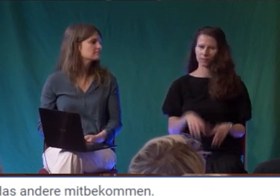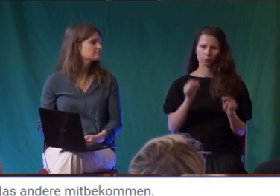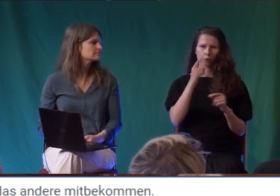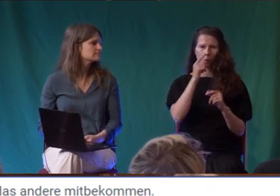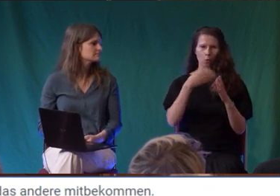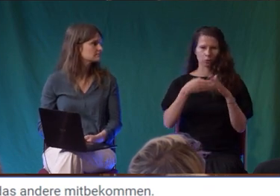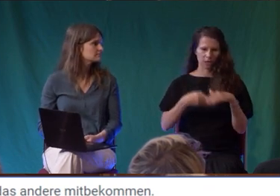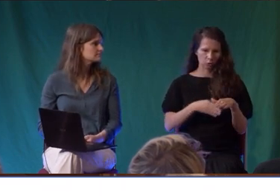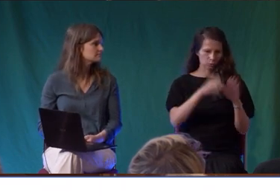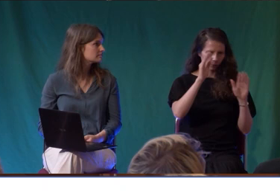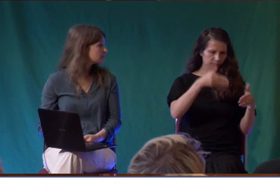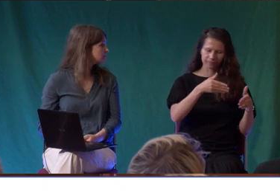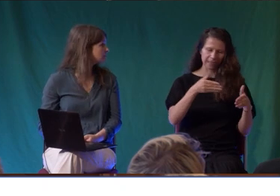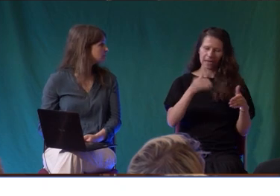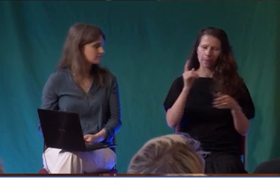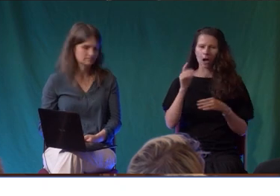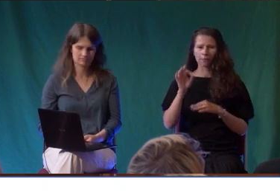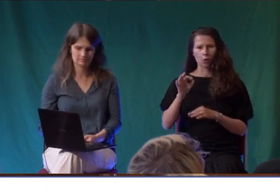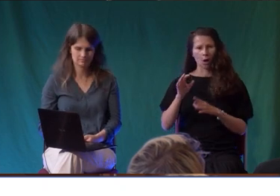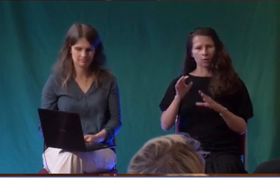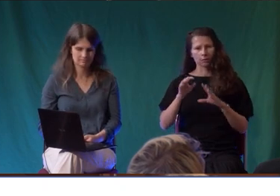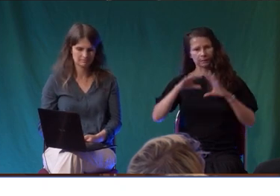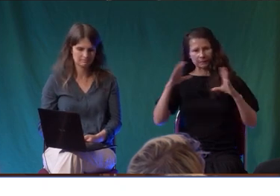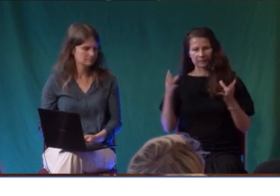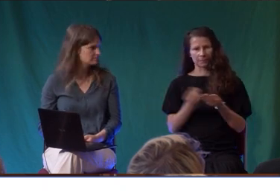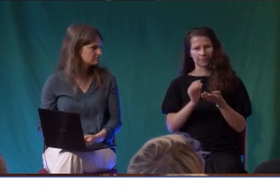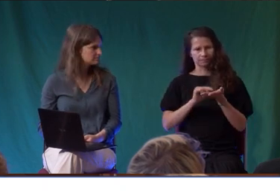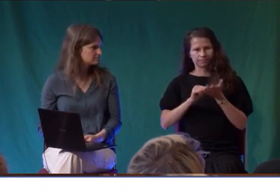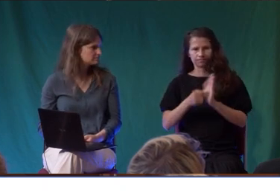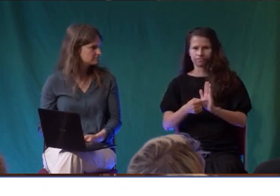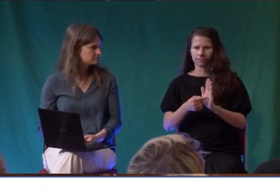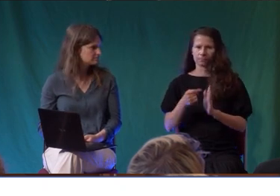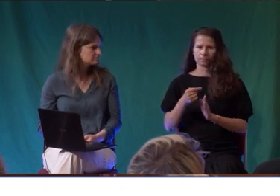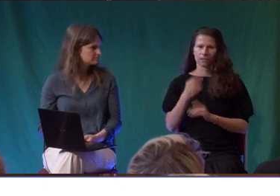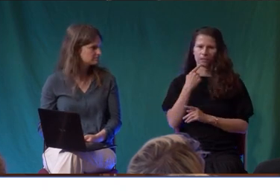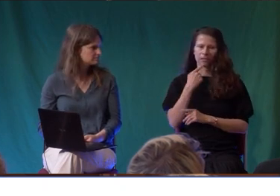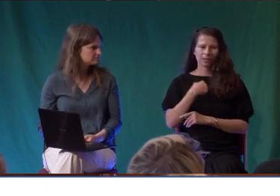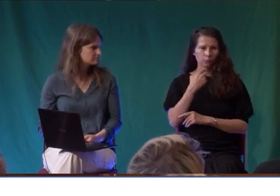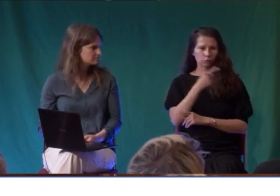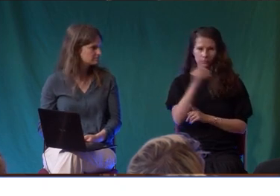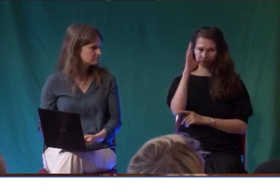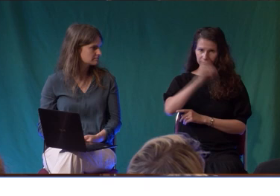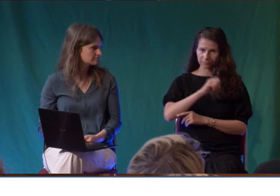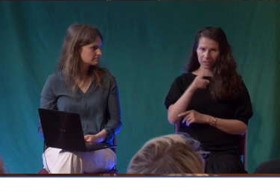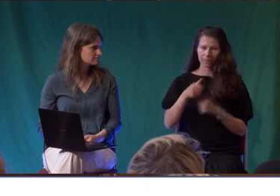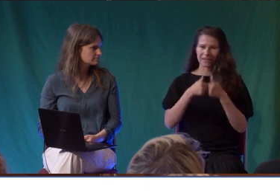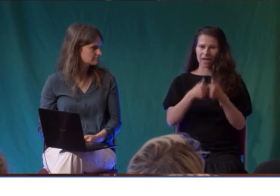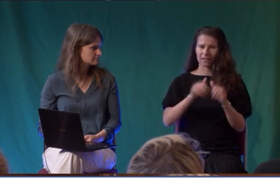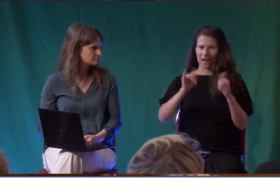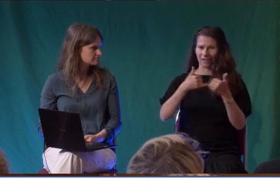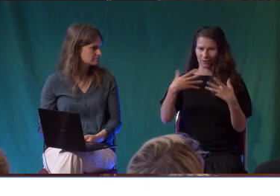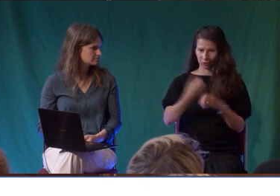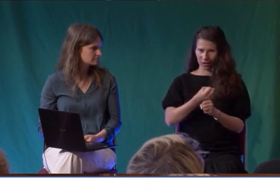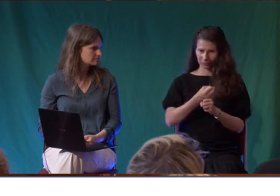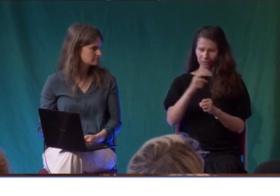der Vollständigkeit habe noch mal bewusst zu machen dass es in der begleitenden Elternschaft eben die Situation ist dass einfach